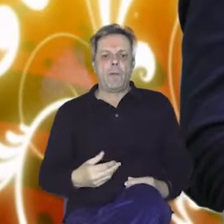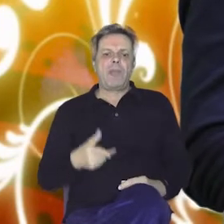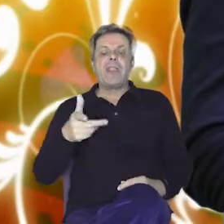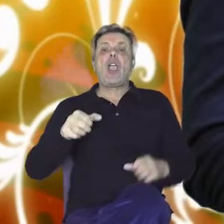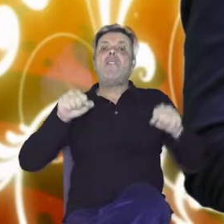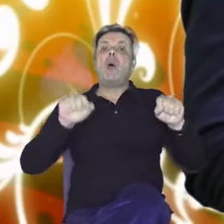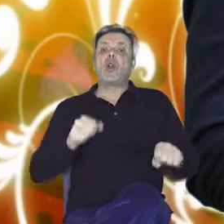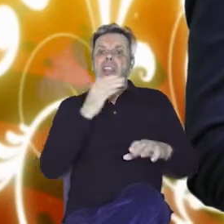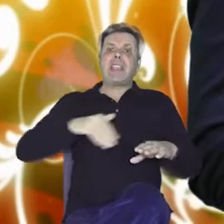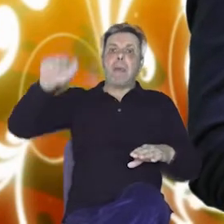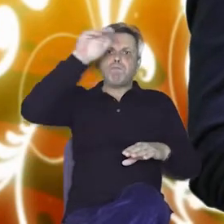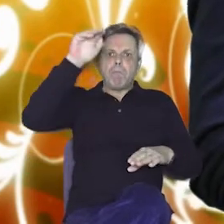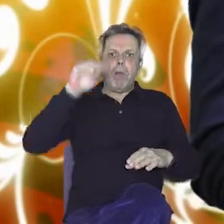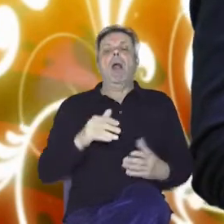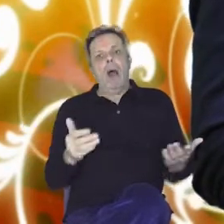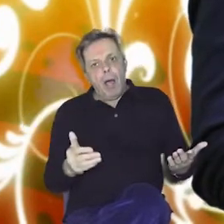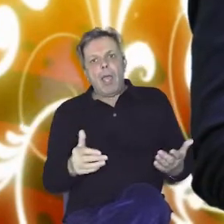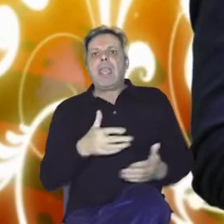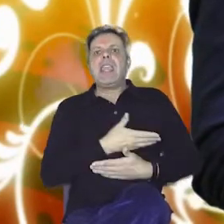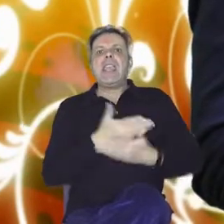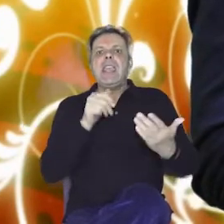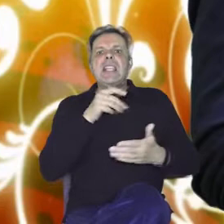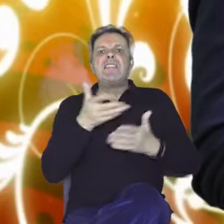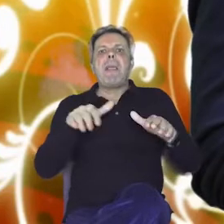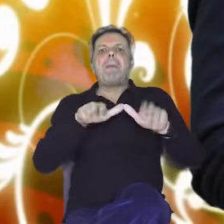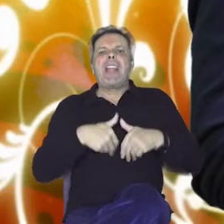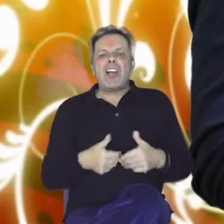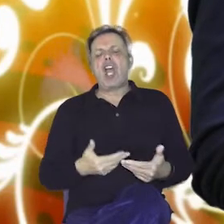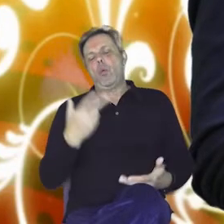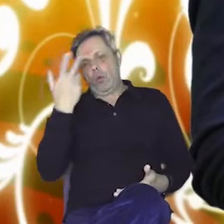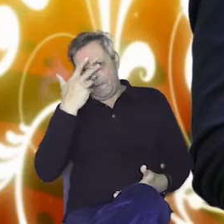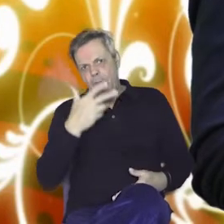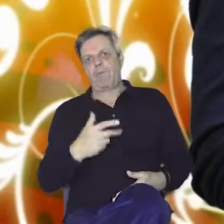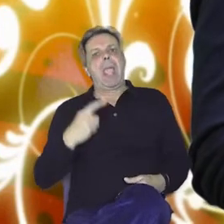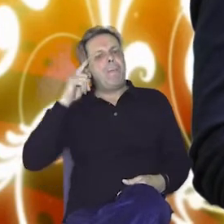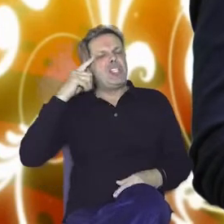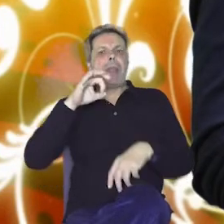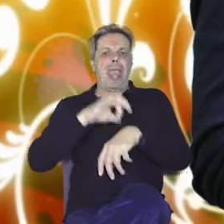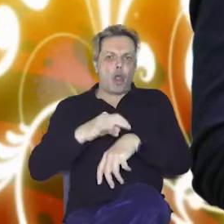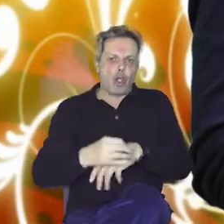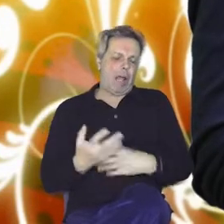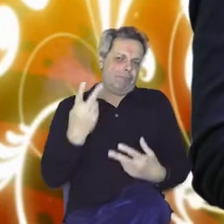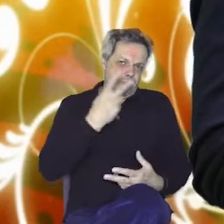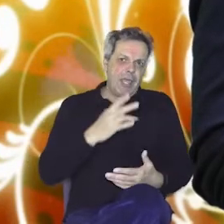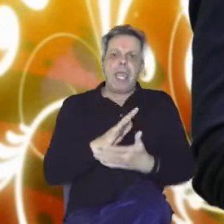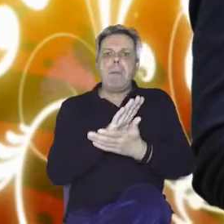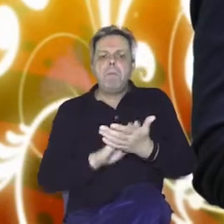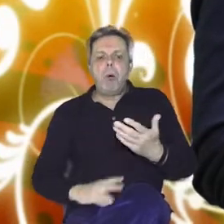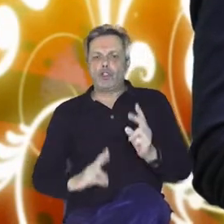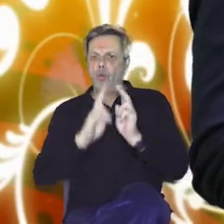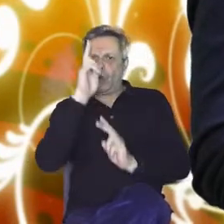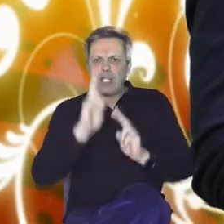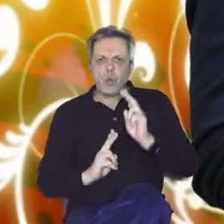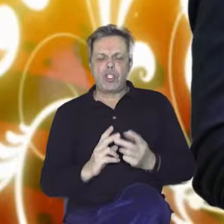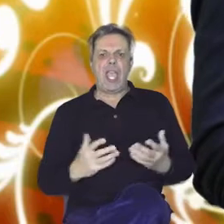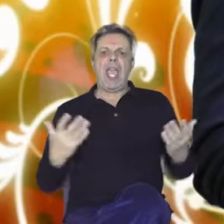iznad svih drugih autoriteta i onda svi prihvaćaju njegovo mišljenje i onda kreću diskusije